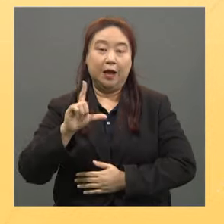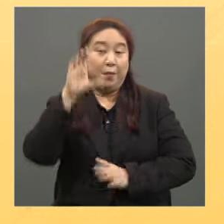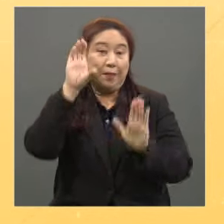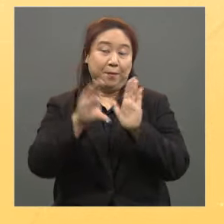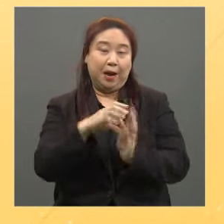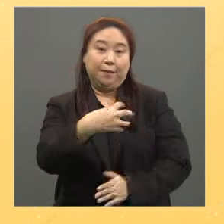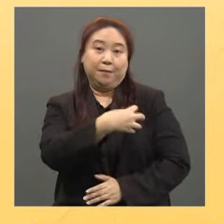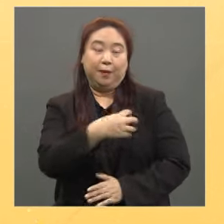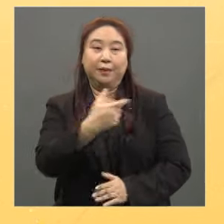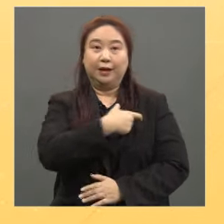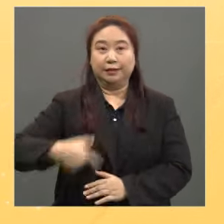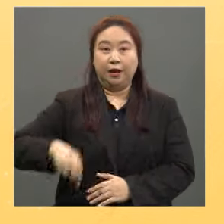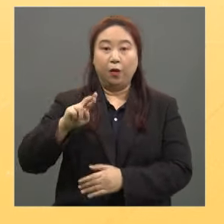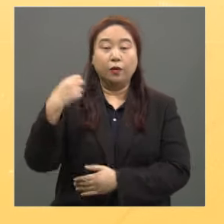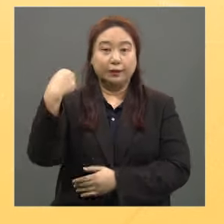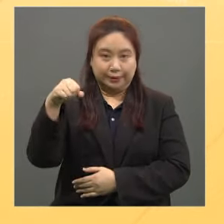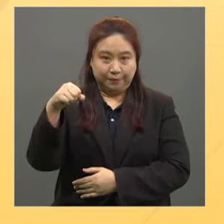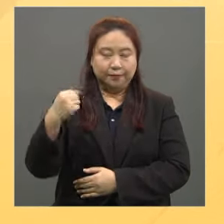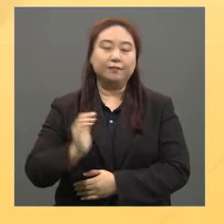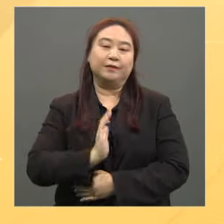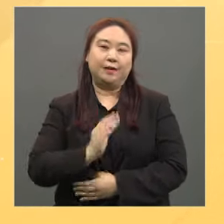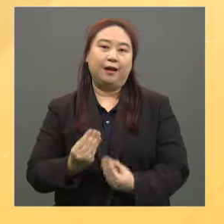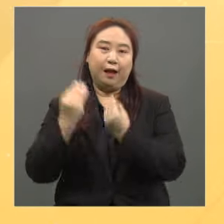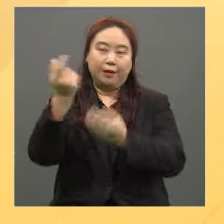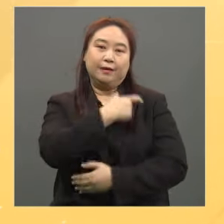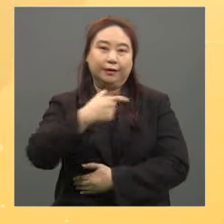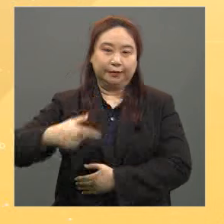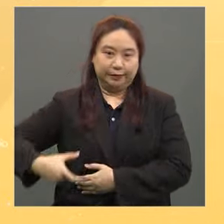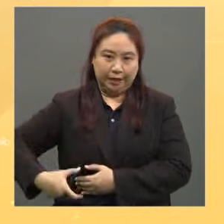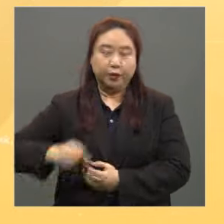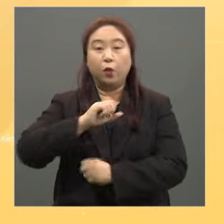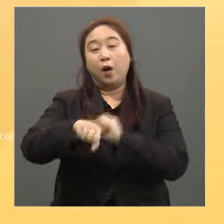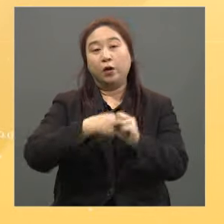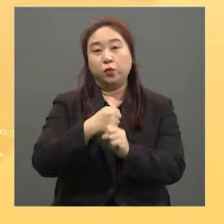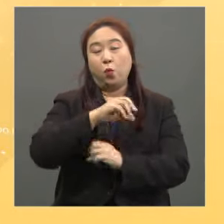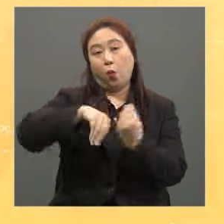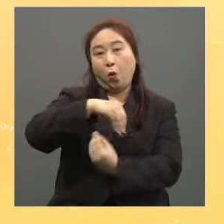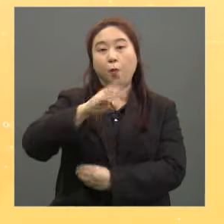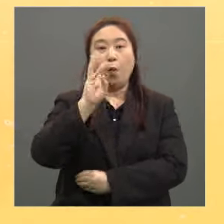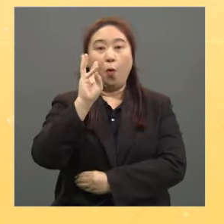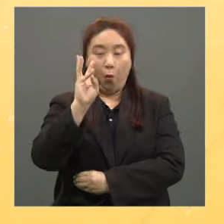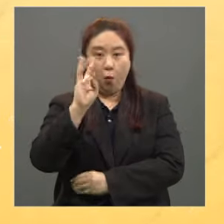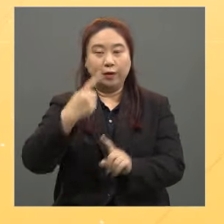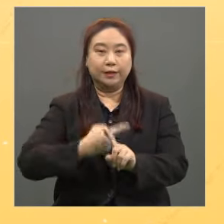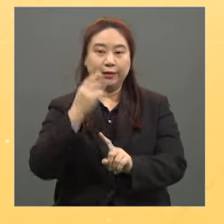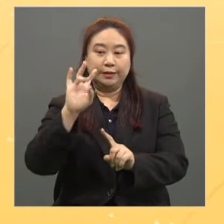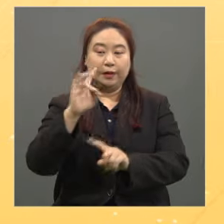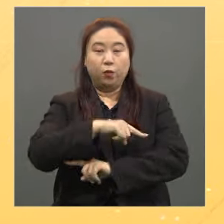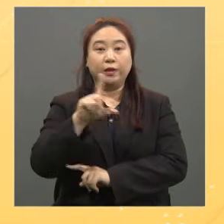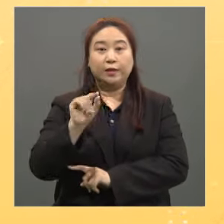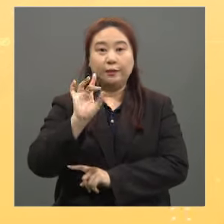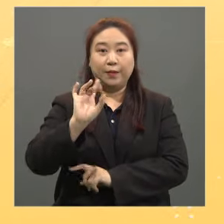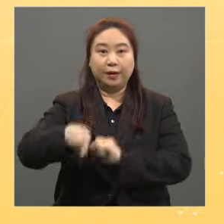พระเจ้าอยู่หัวเนื่องในโอกาสพระราชพิธีมหามงคลเฉลิมพระชนพรรษา 6รอบ 28กรกฎาคม